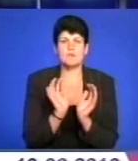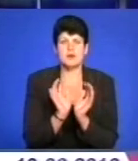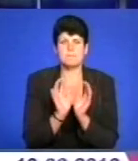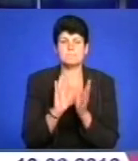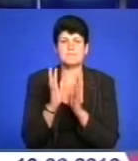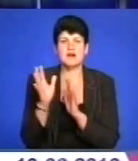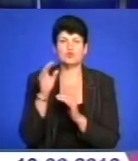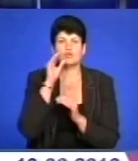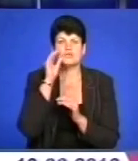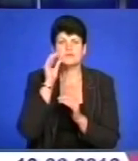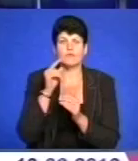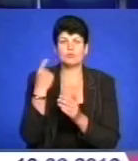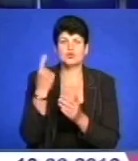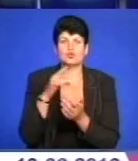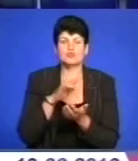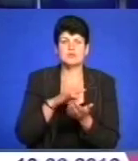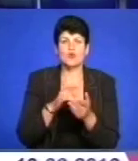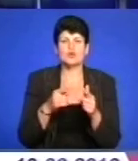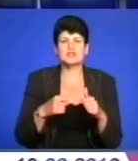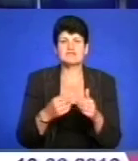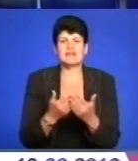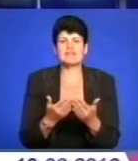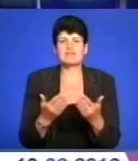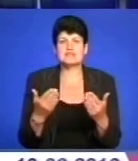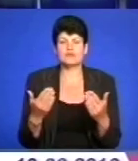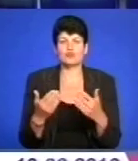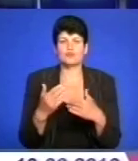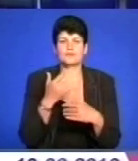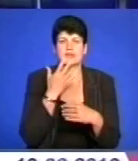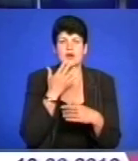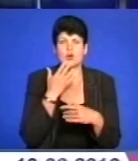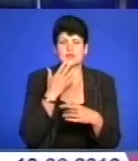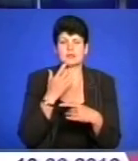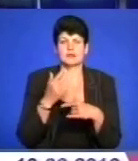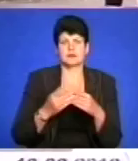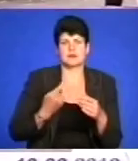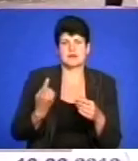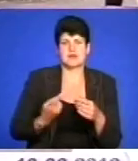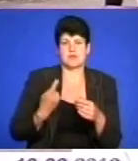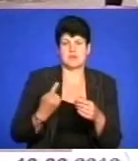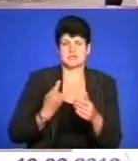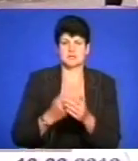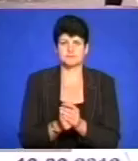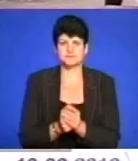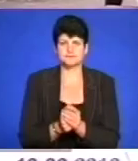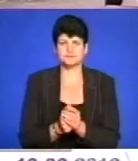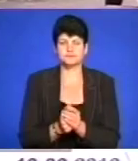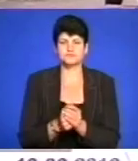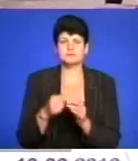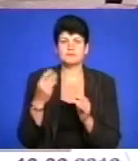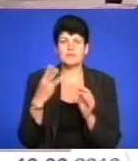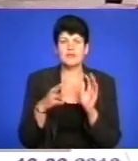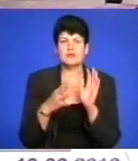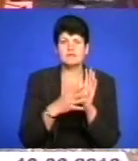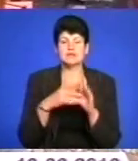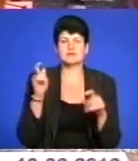парку Шевченка, що в обласному центрі, організували виставку народних ремесел та етнографії. Це вже 39-й